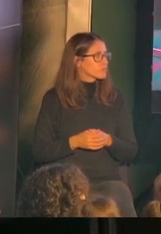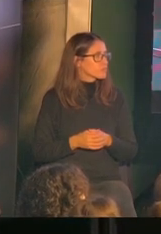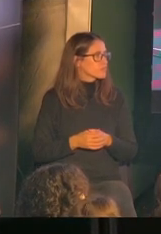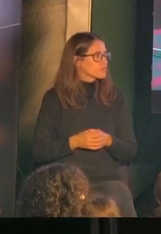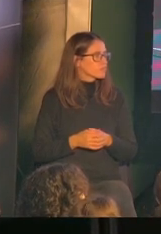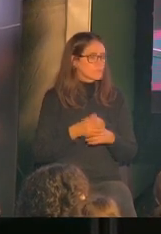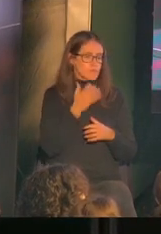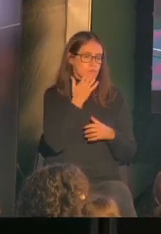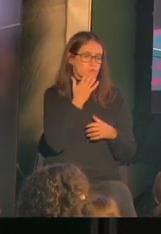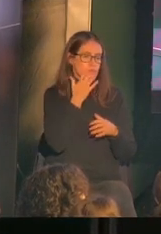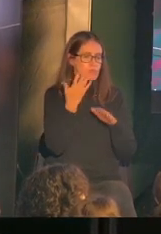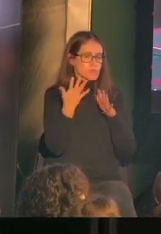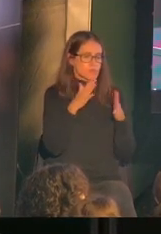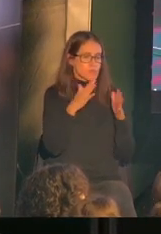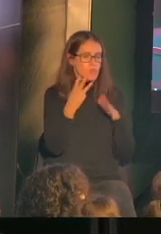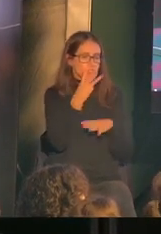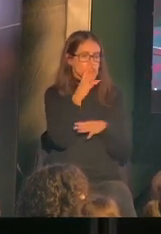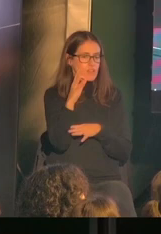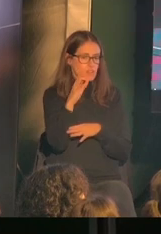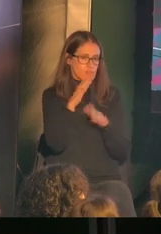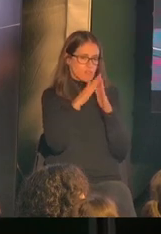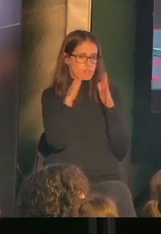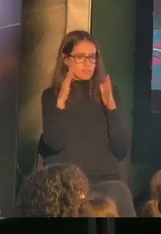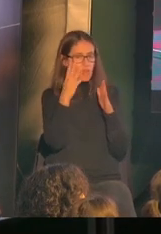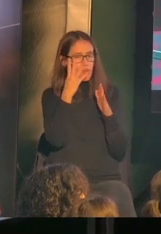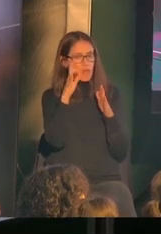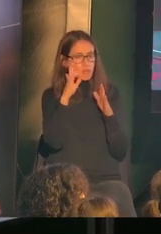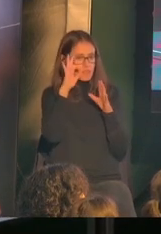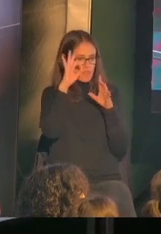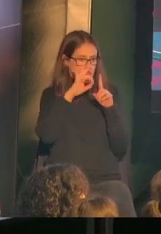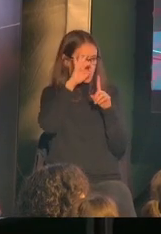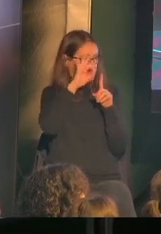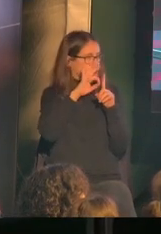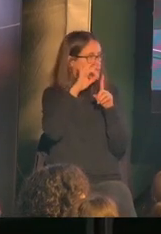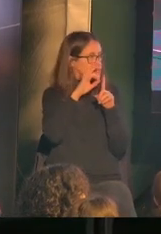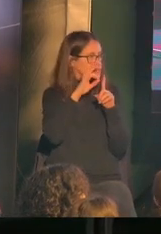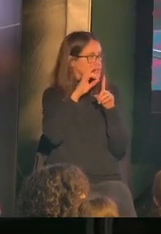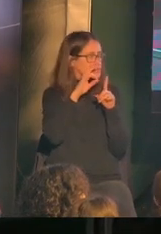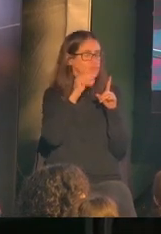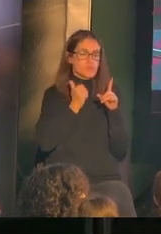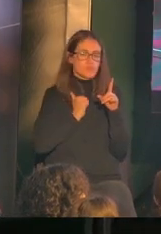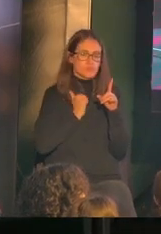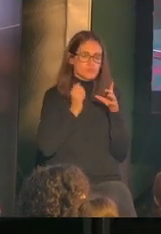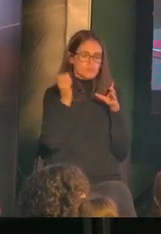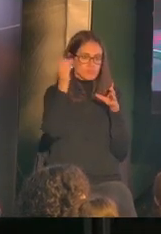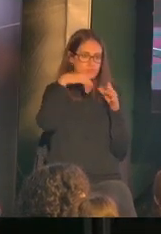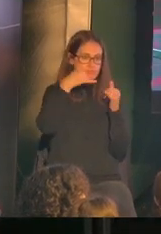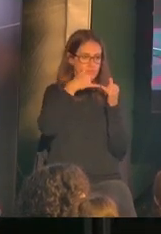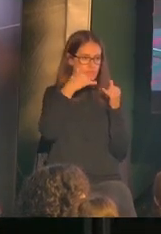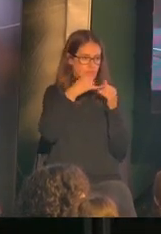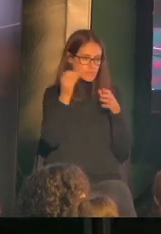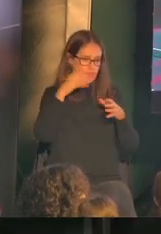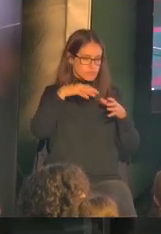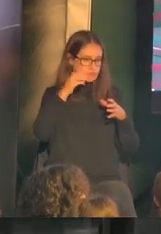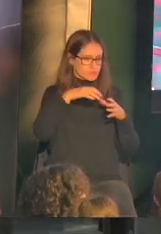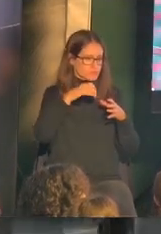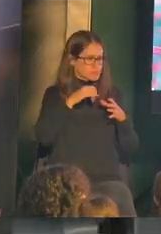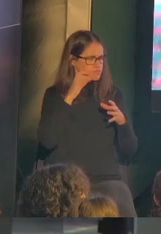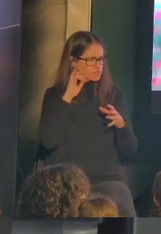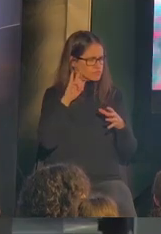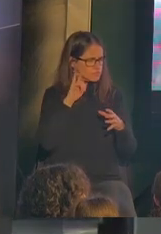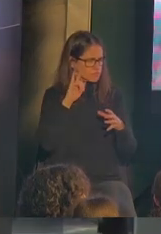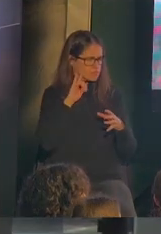entre 30 i 40 graus, i aquí serà quan afegirem tota la part de la fibra. Crec que fa un soroll, no